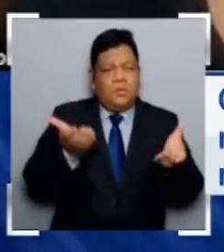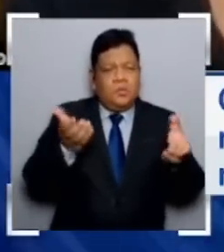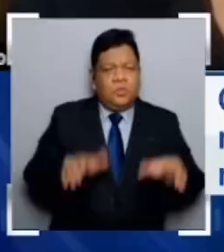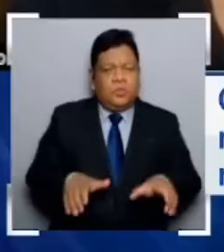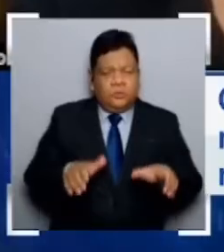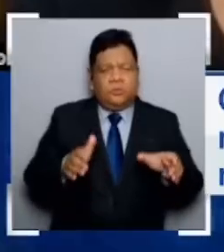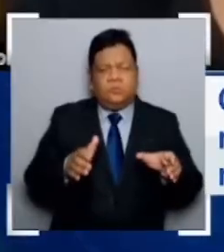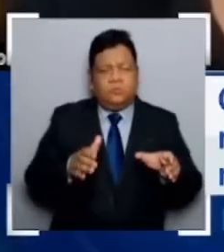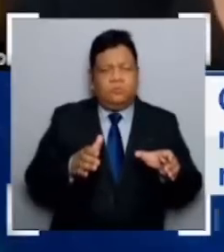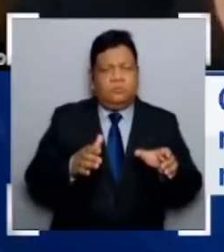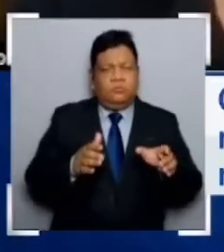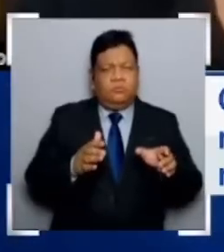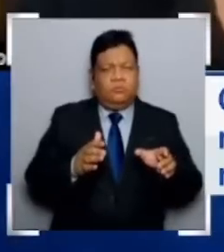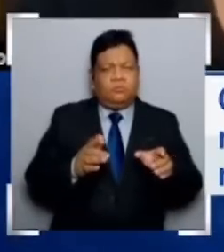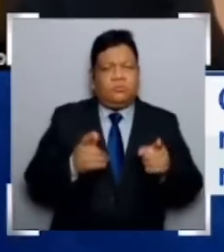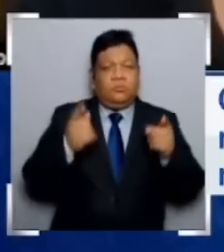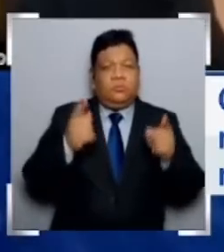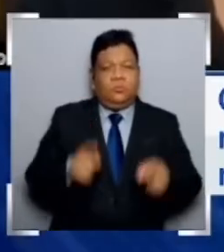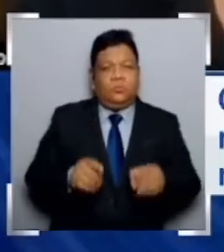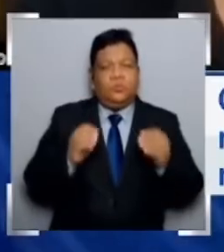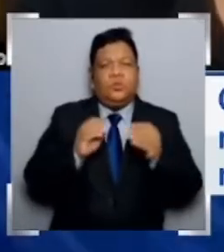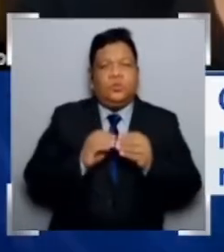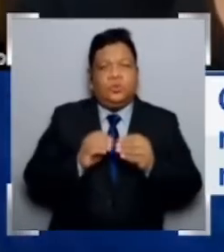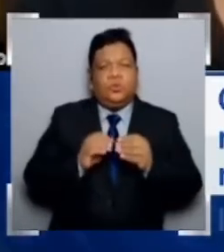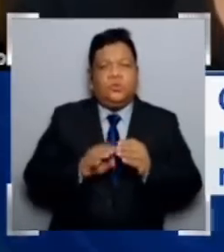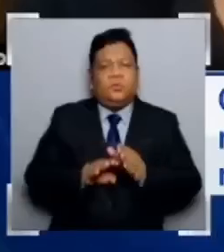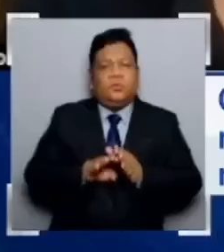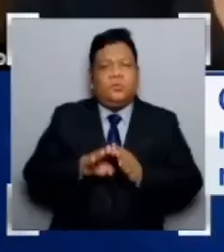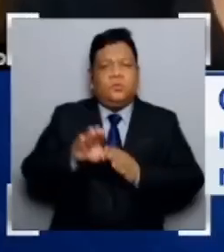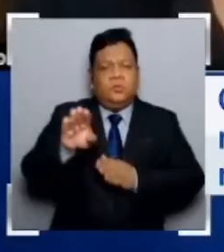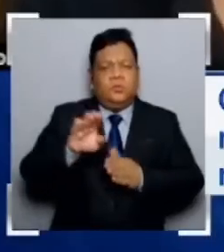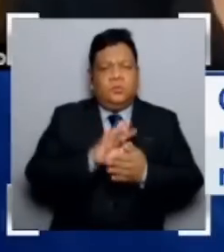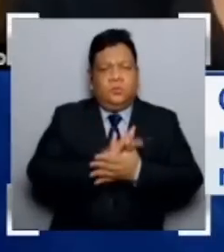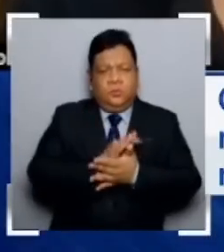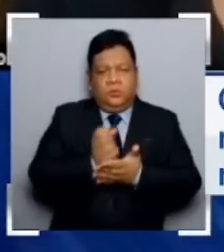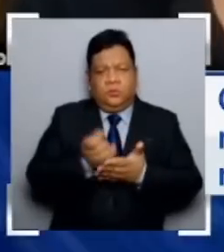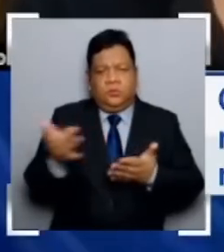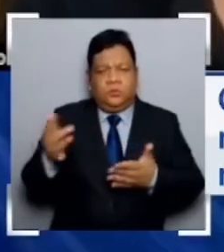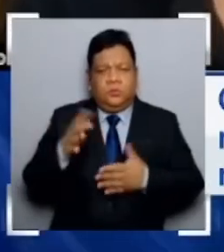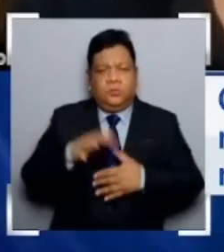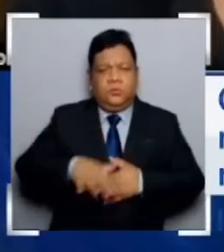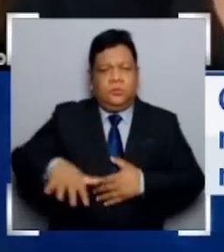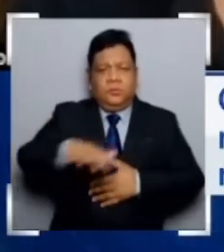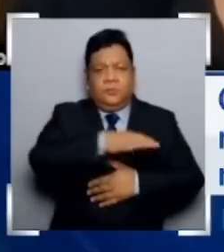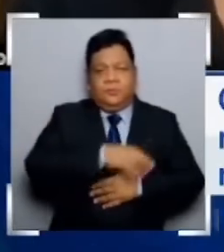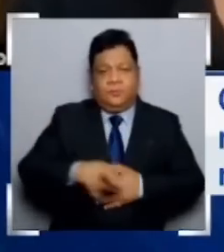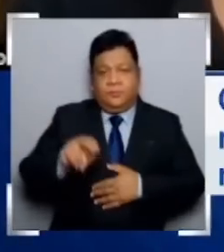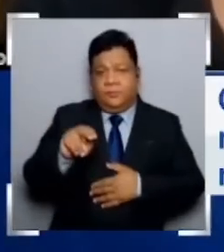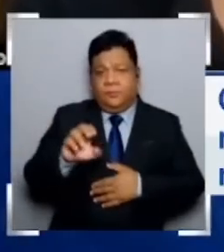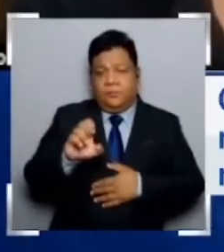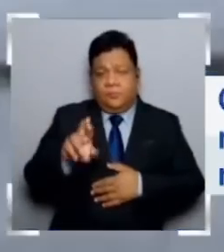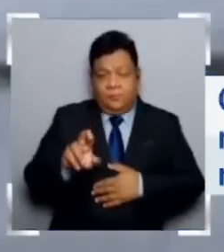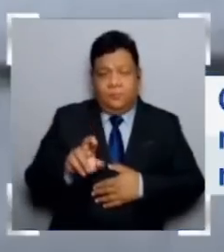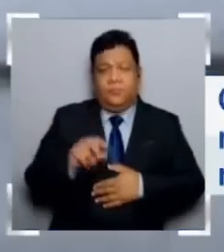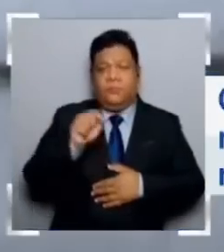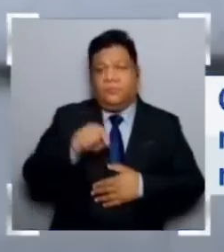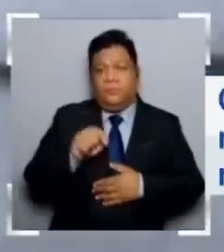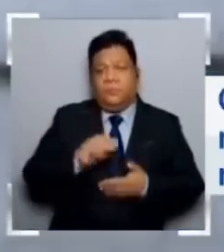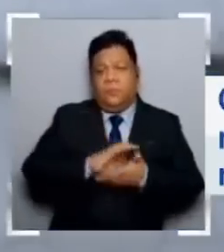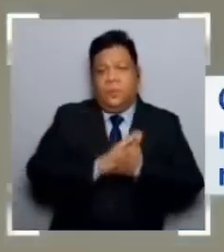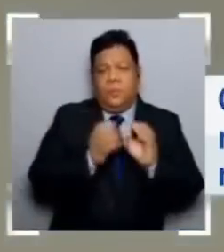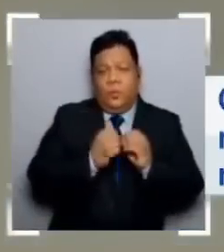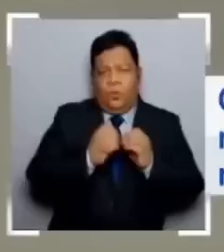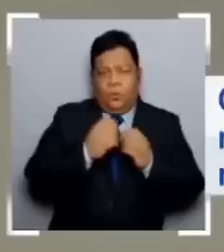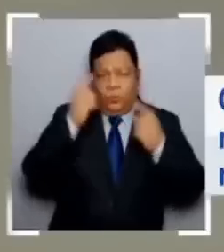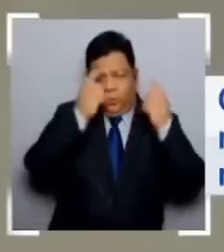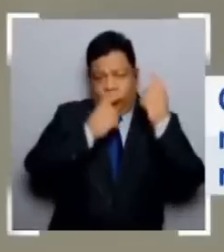lead to a further rise in cases in the NCR, which will become more concerning. Tingin ng Okta